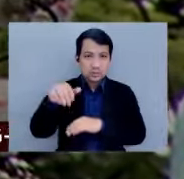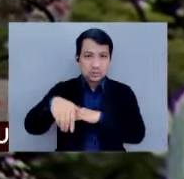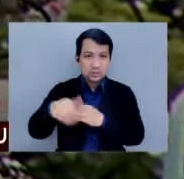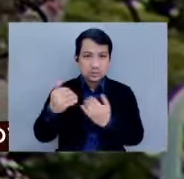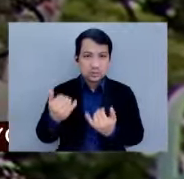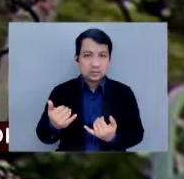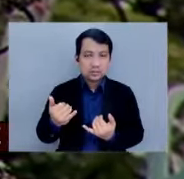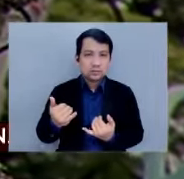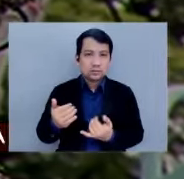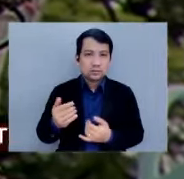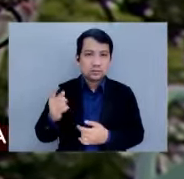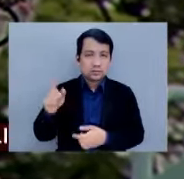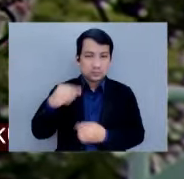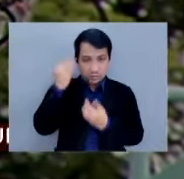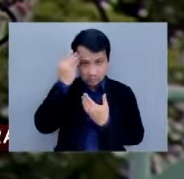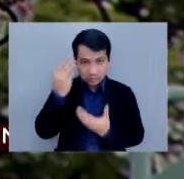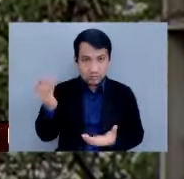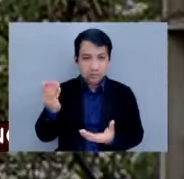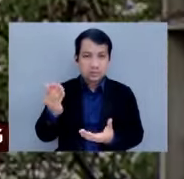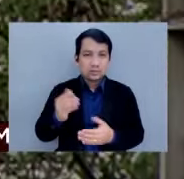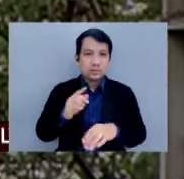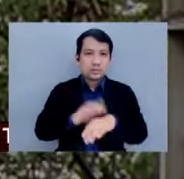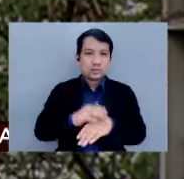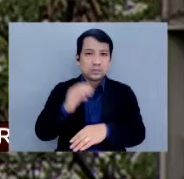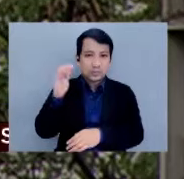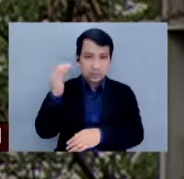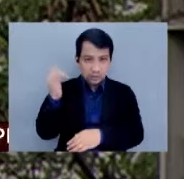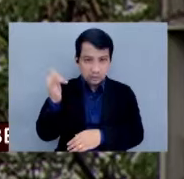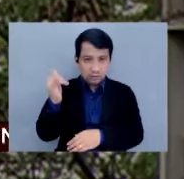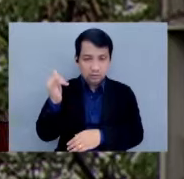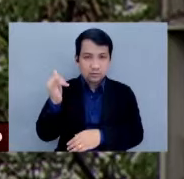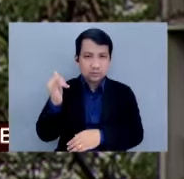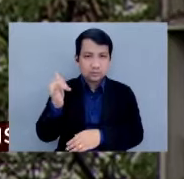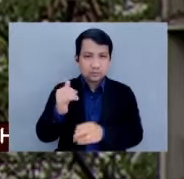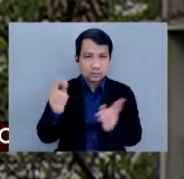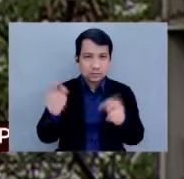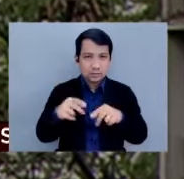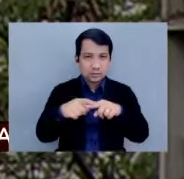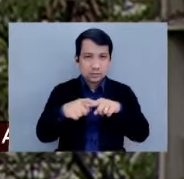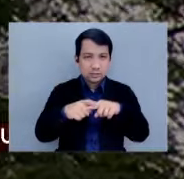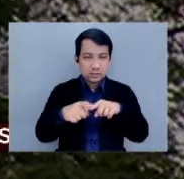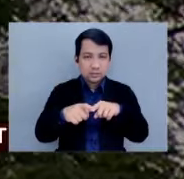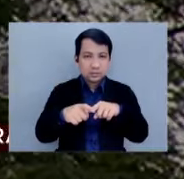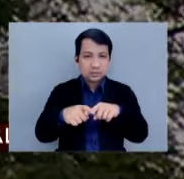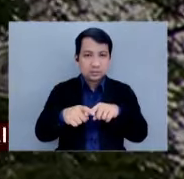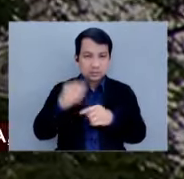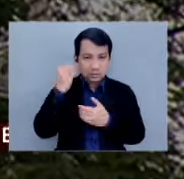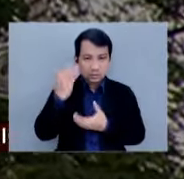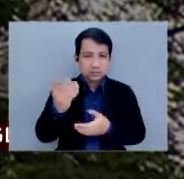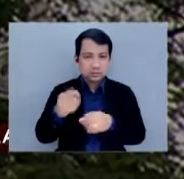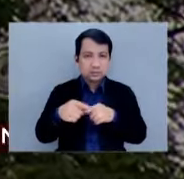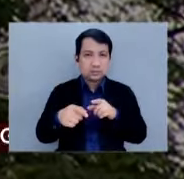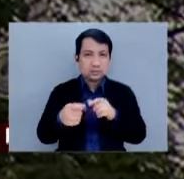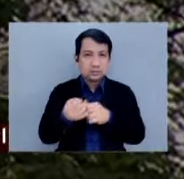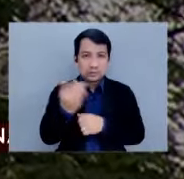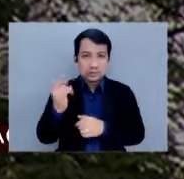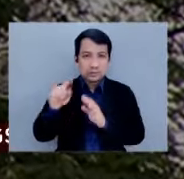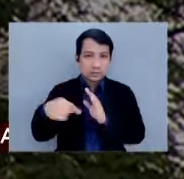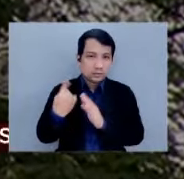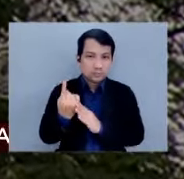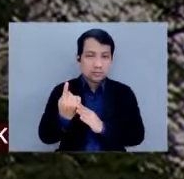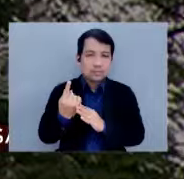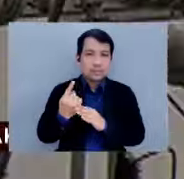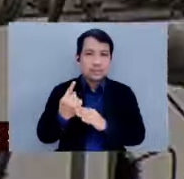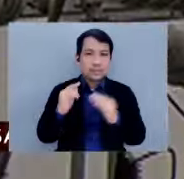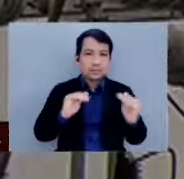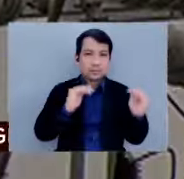unang advisory, nasa yellow alert lang o manipis ang reserba ng supply ng kuryente sa ilang oras pero inangat na ito